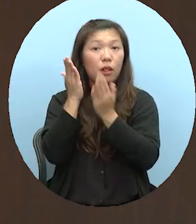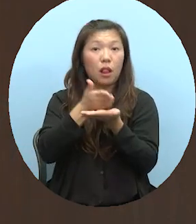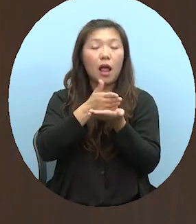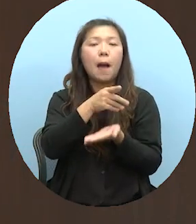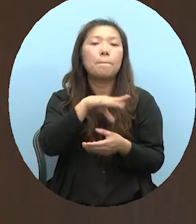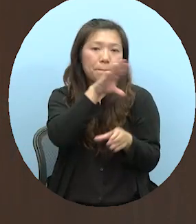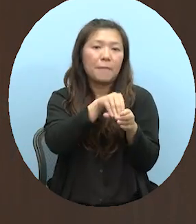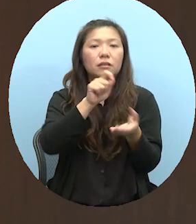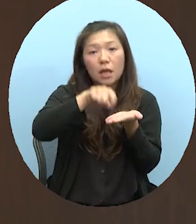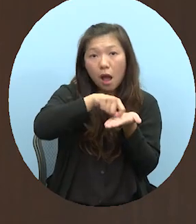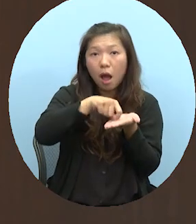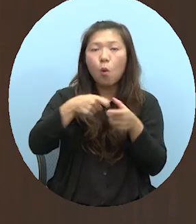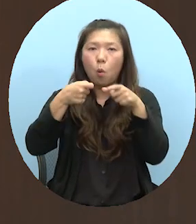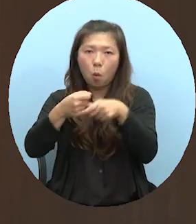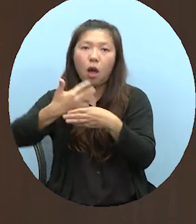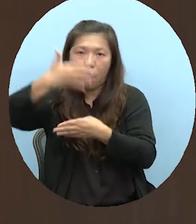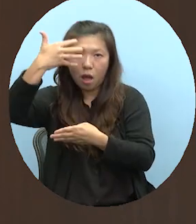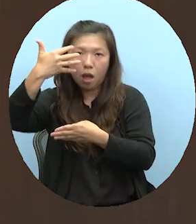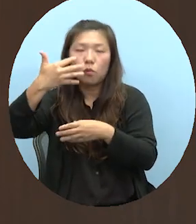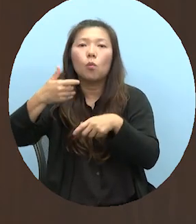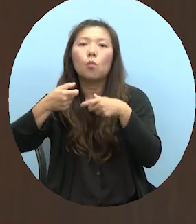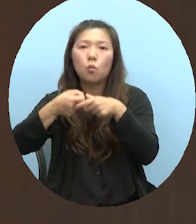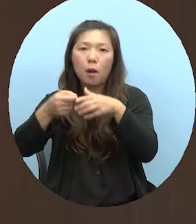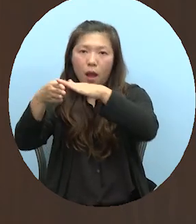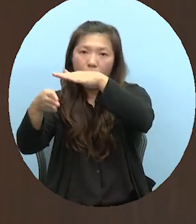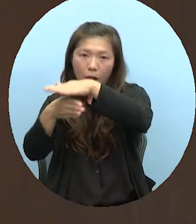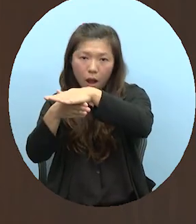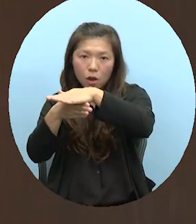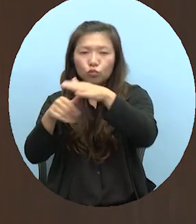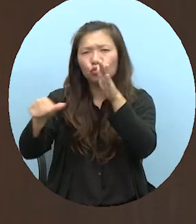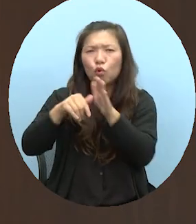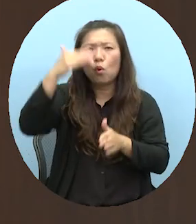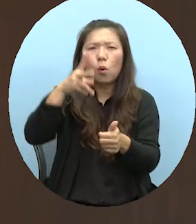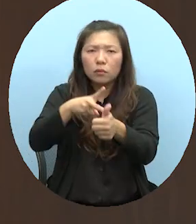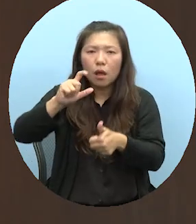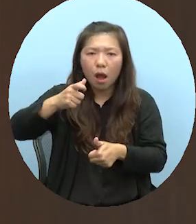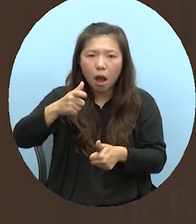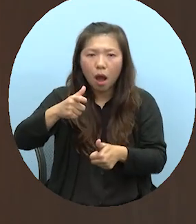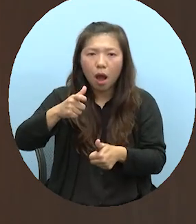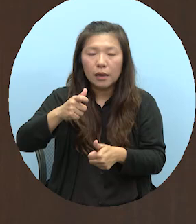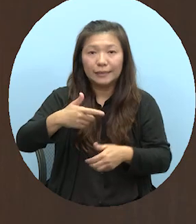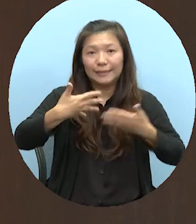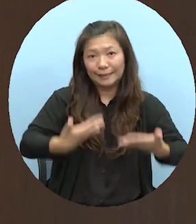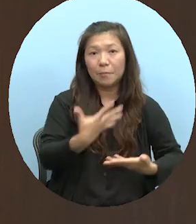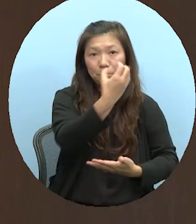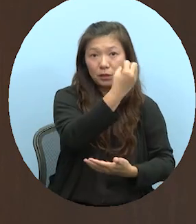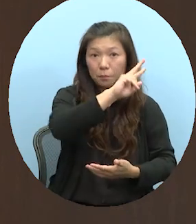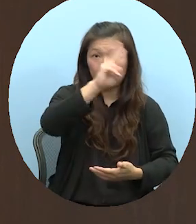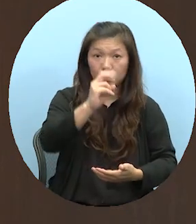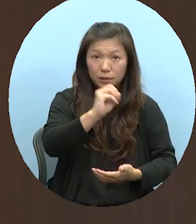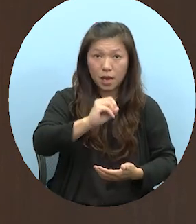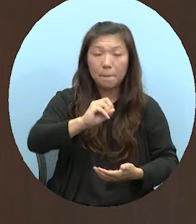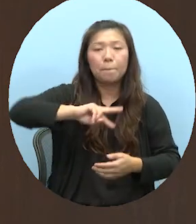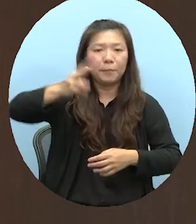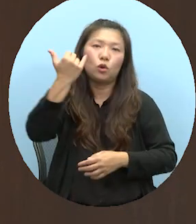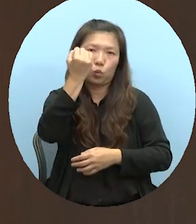啦、工廠大廈啦同埋商鋪，佢哋嘅最高嘅按揭成數呢係會由依家嘅50%提